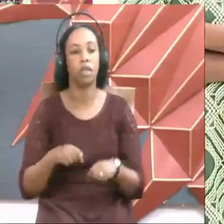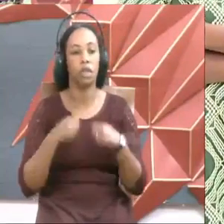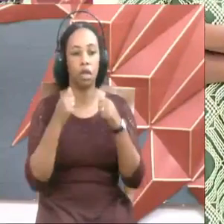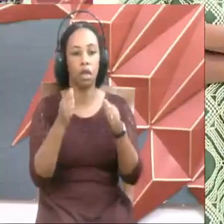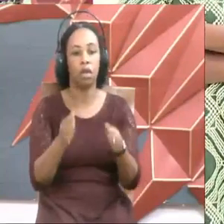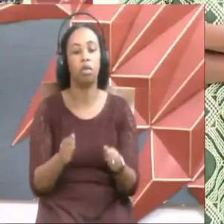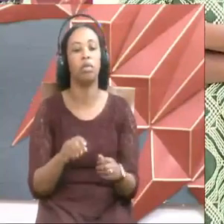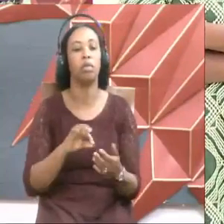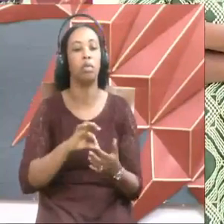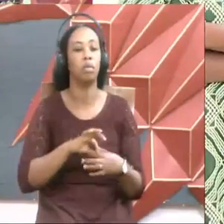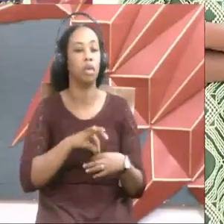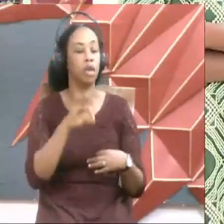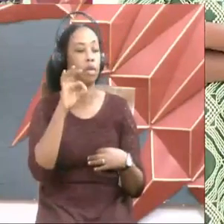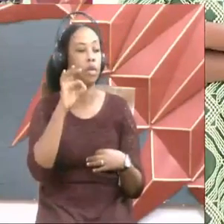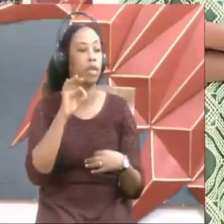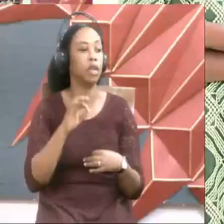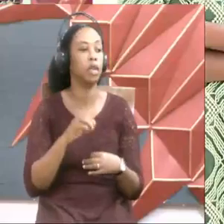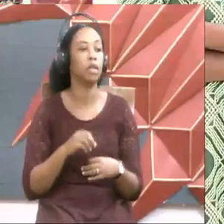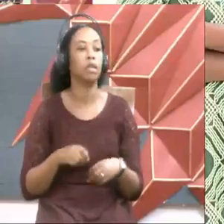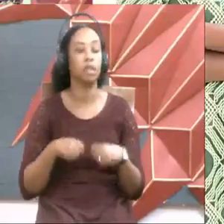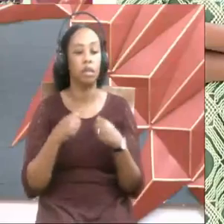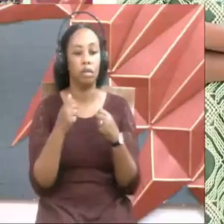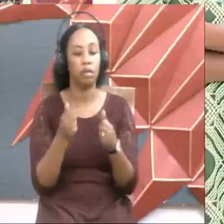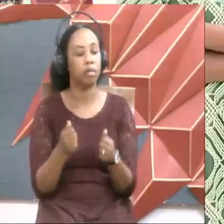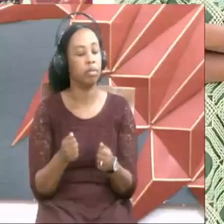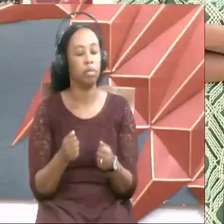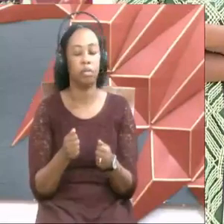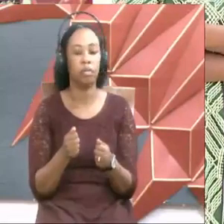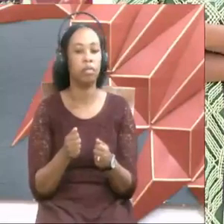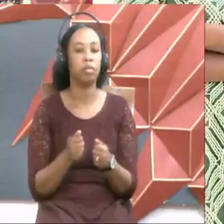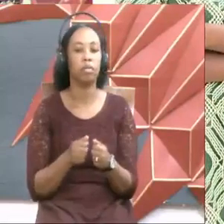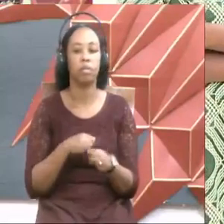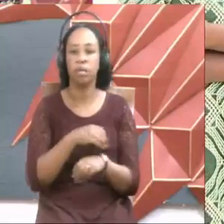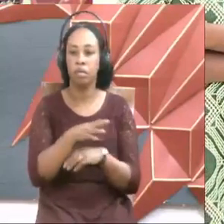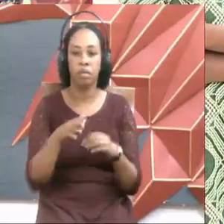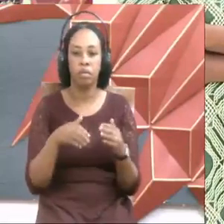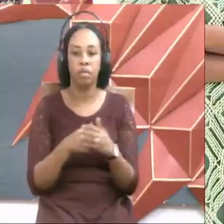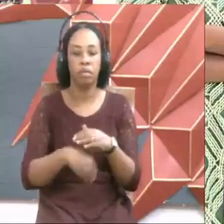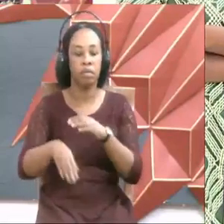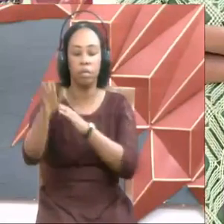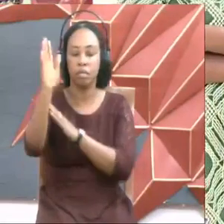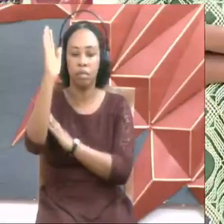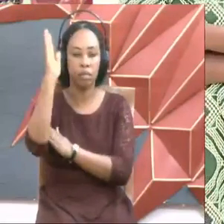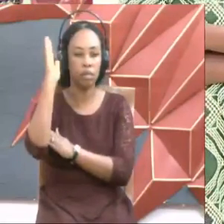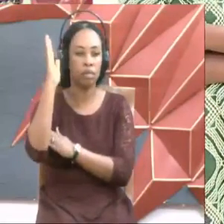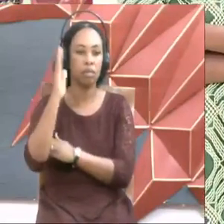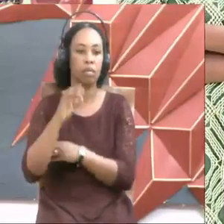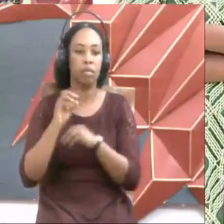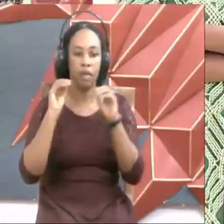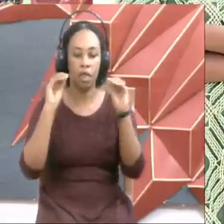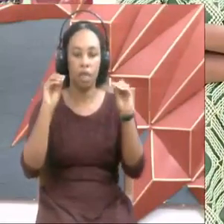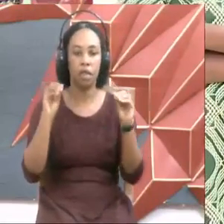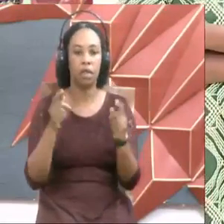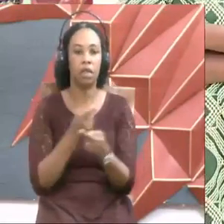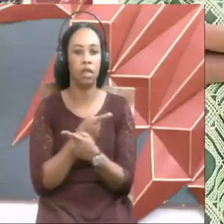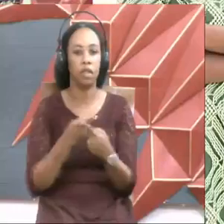wera ikaguha impano zikagaragara byose Imana yigisha binyuranye